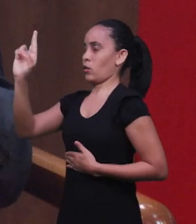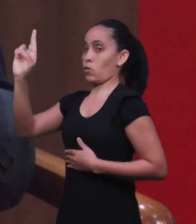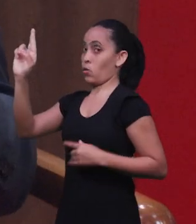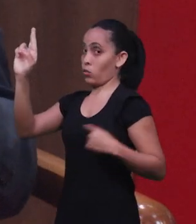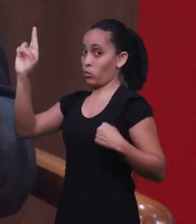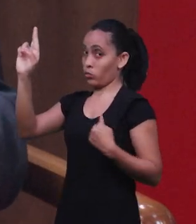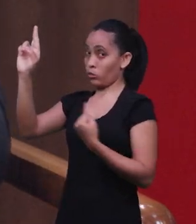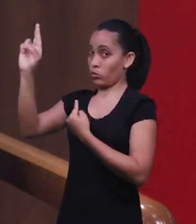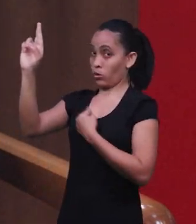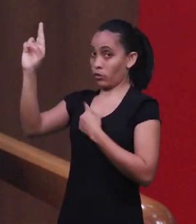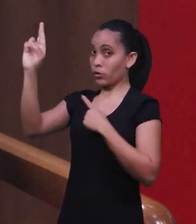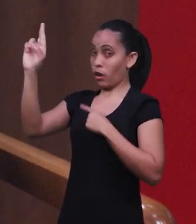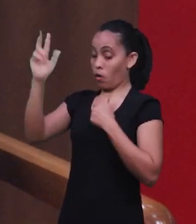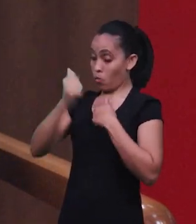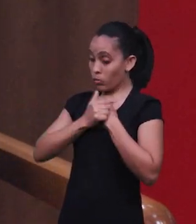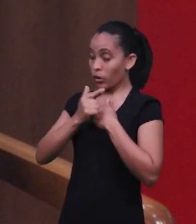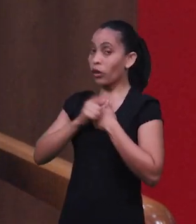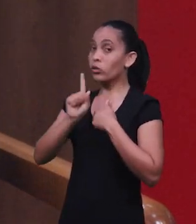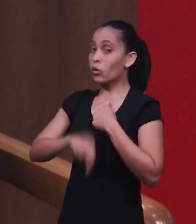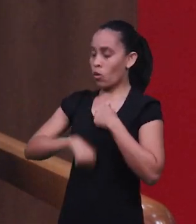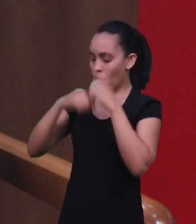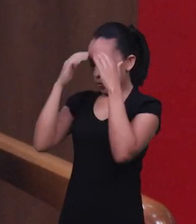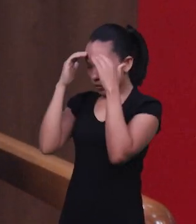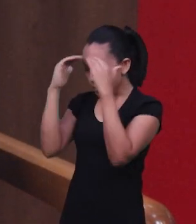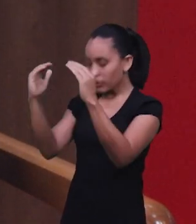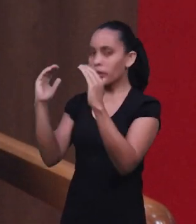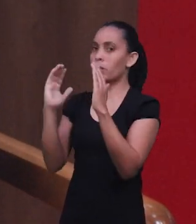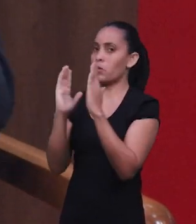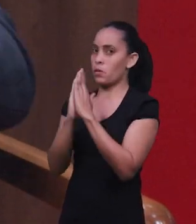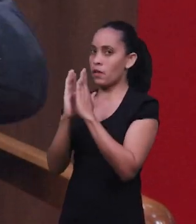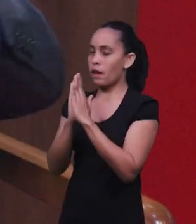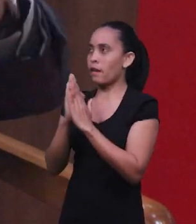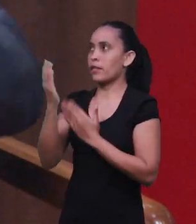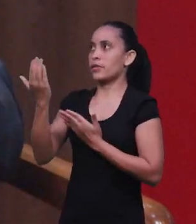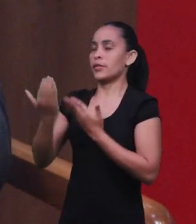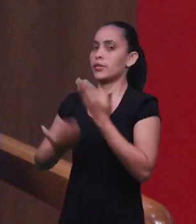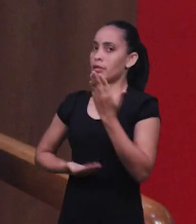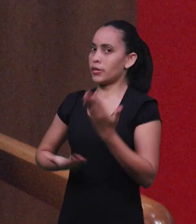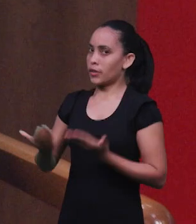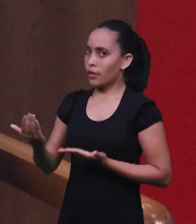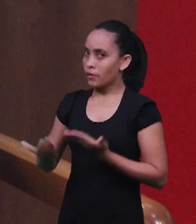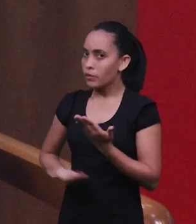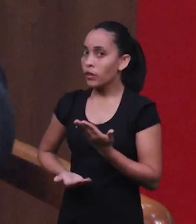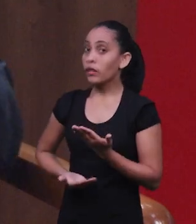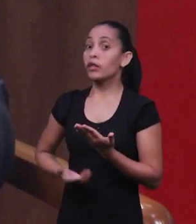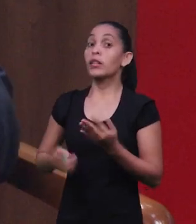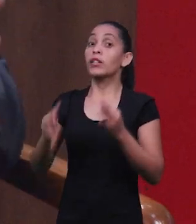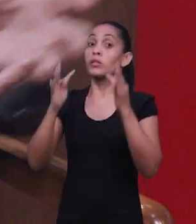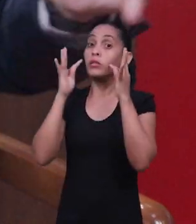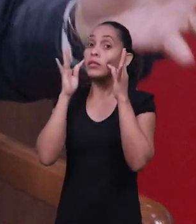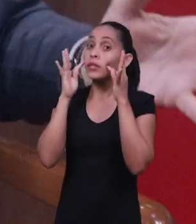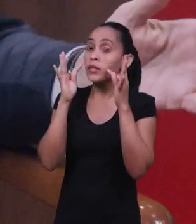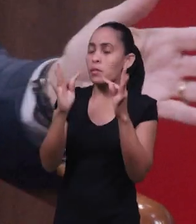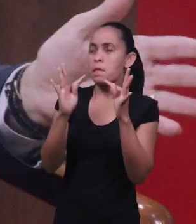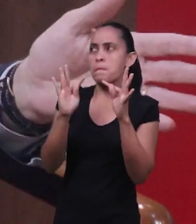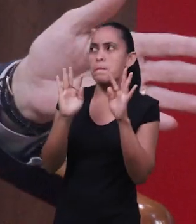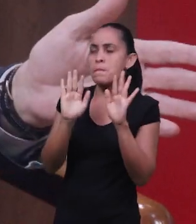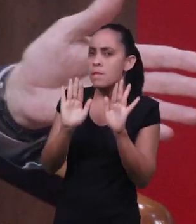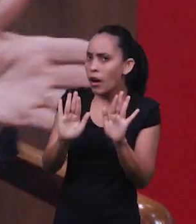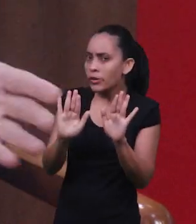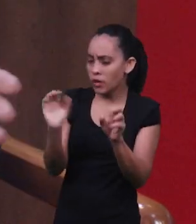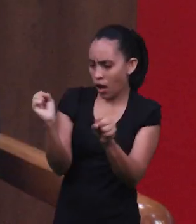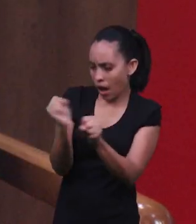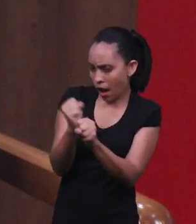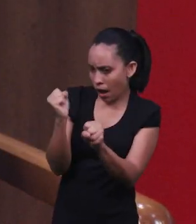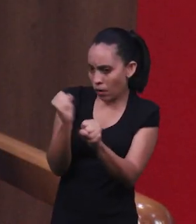lui, il est Seigneur. Nous avons notre part, obéir, prier, servir, donner ce témoignage. Non, non, celui